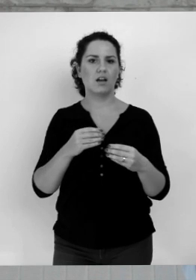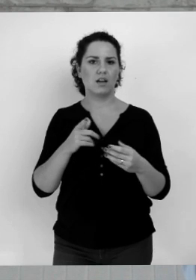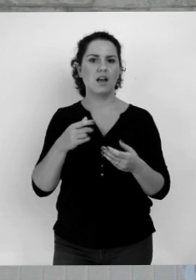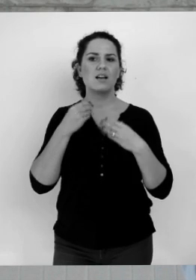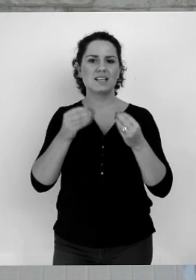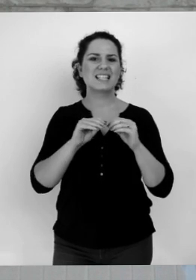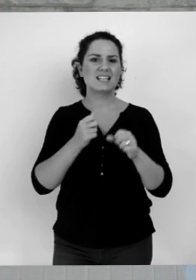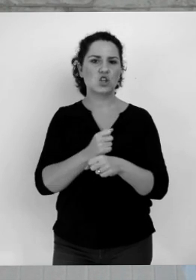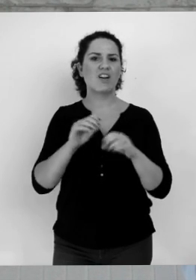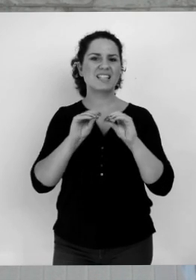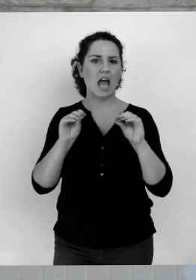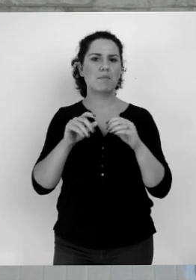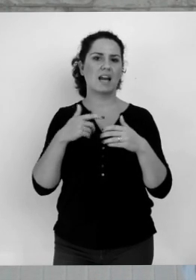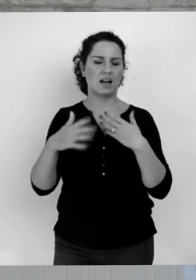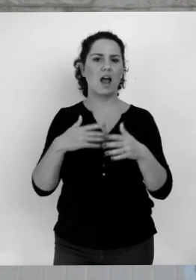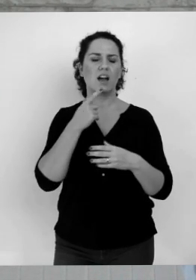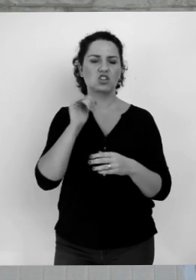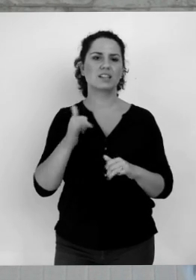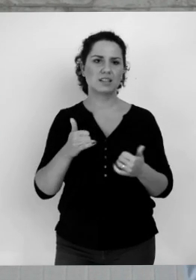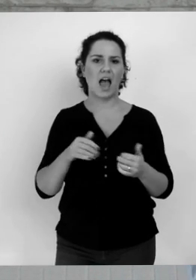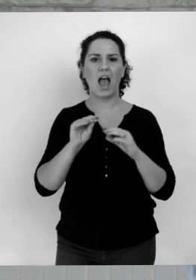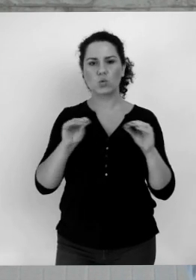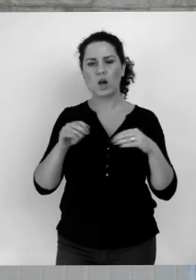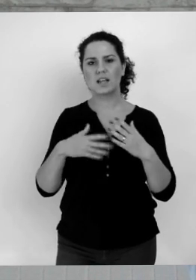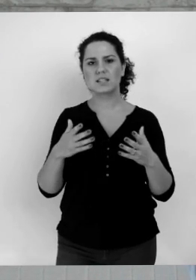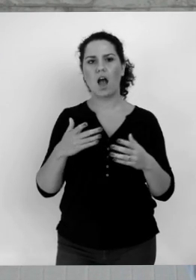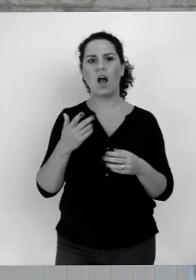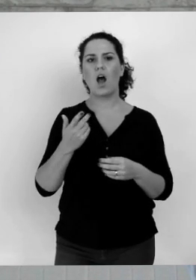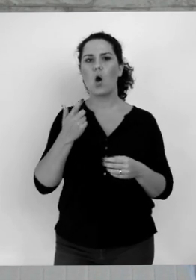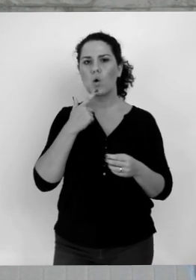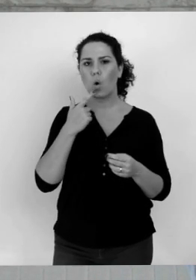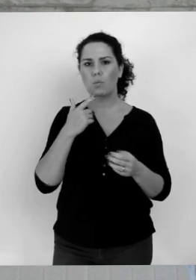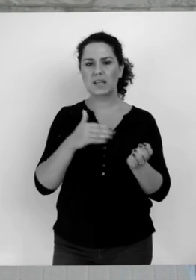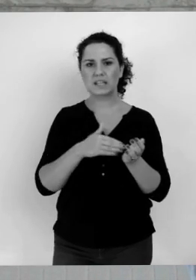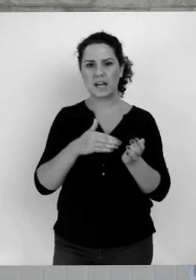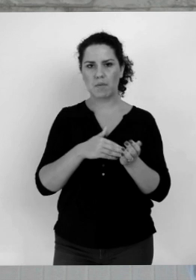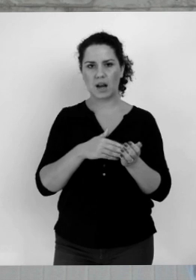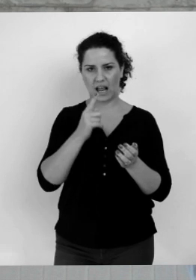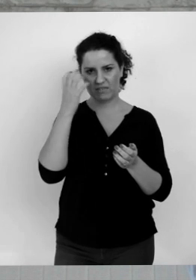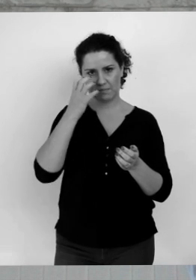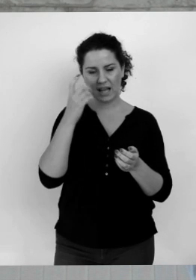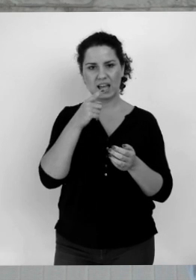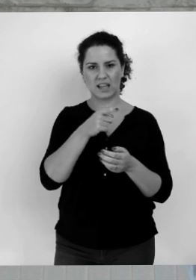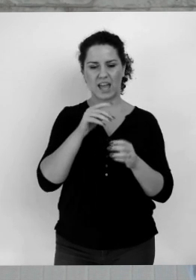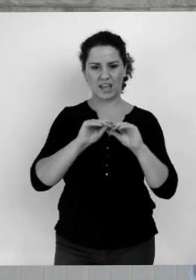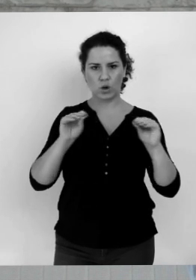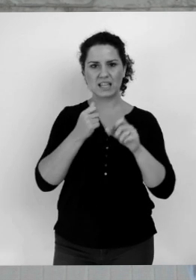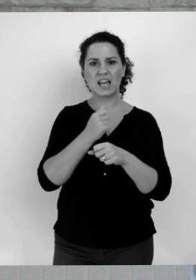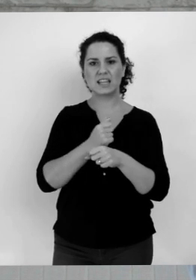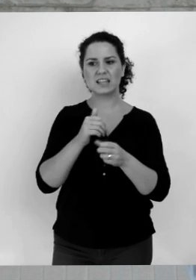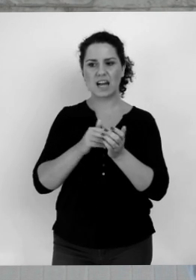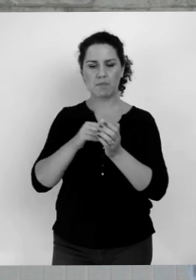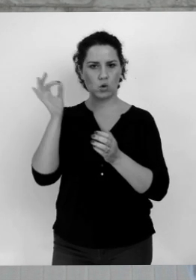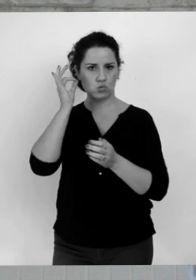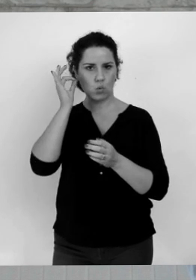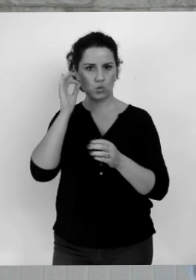pričanje, seminari. Da. Edukacija. Koje bi, znači, znali smatrati da te, na primjer, edukacije trebaju